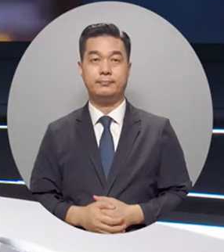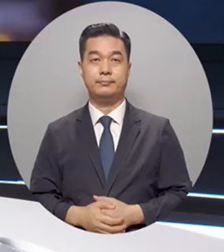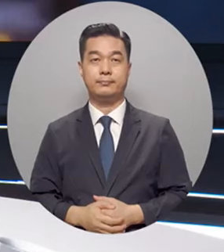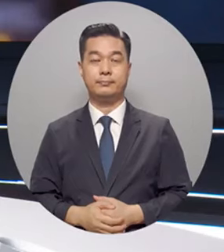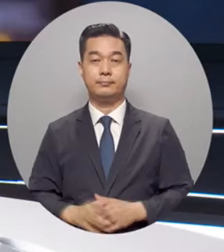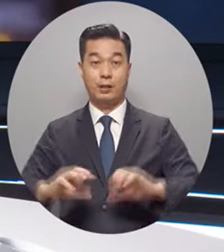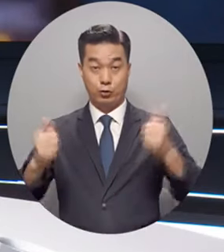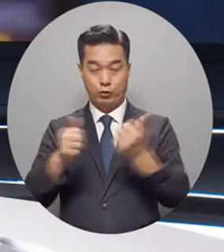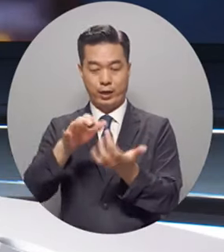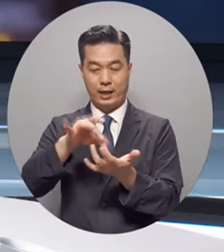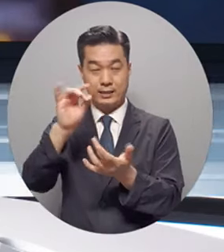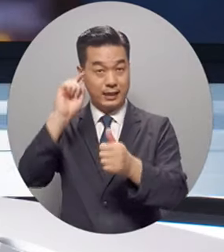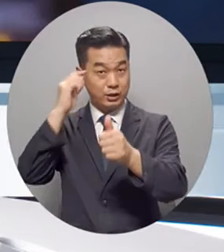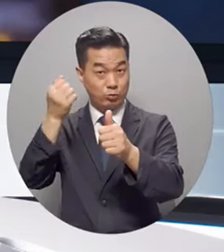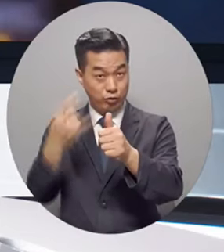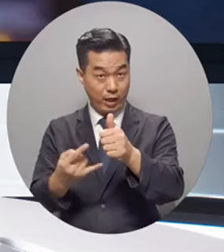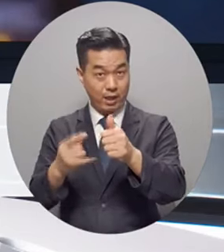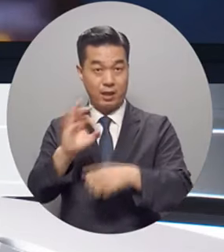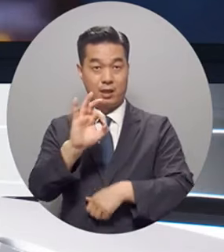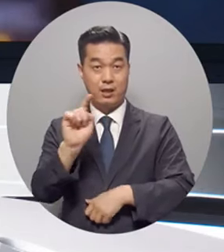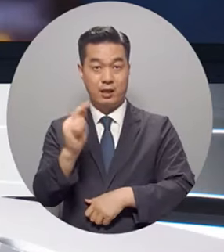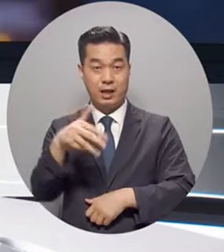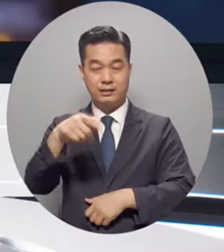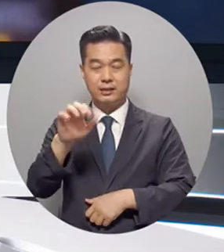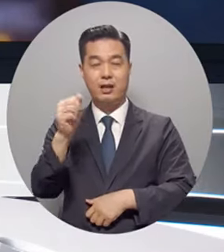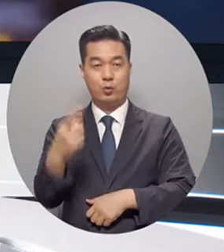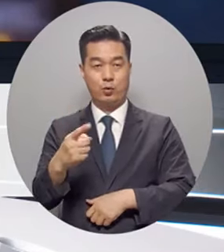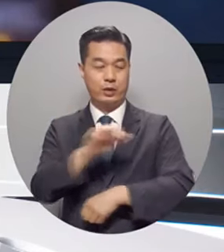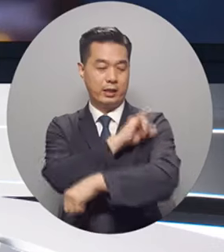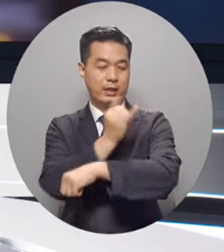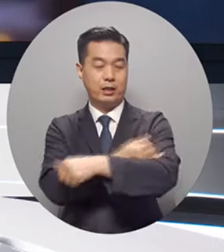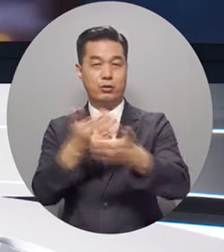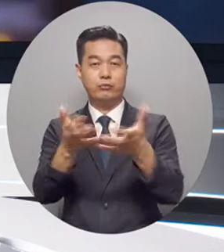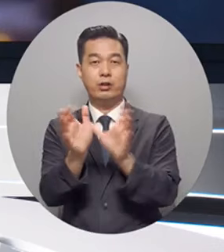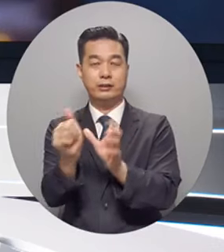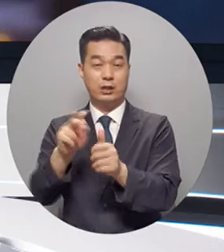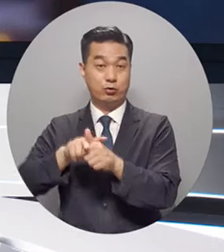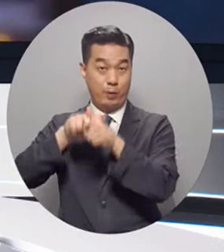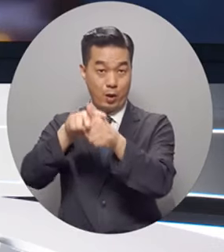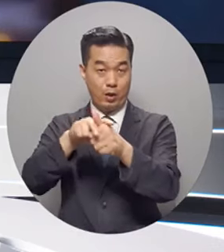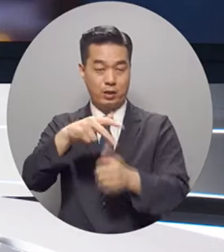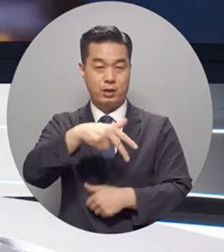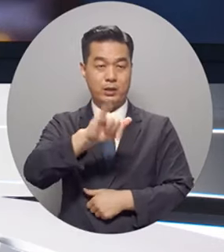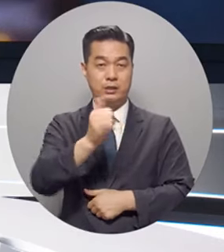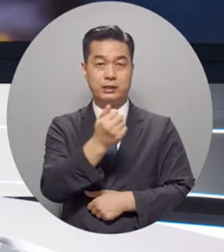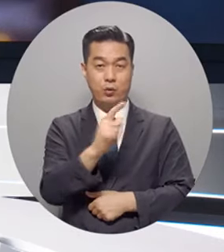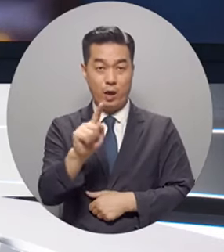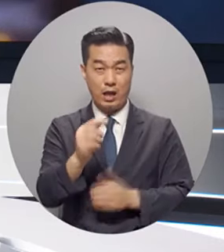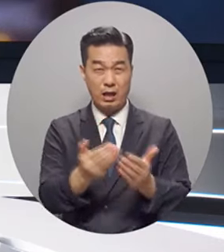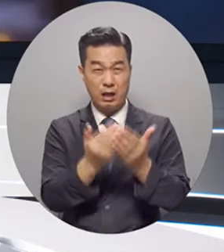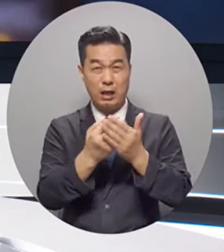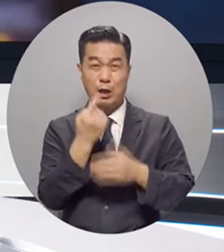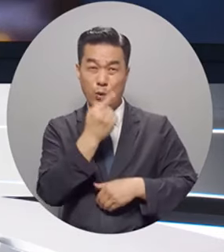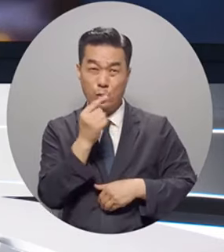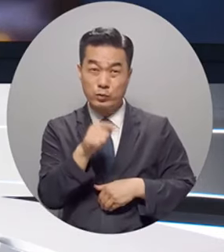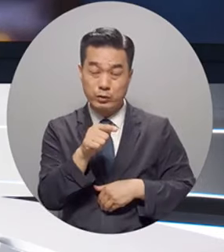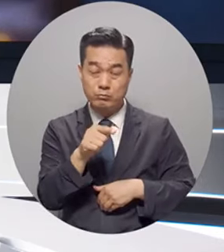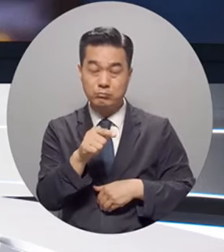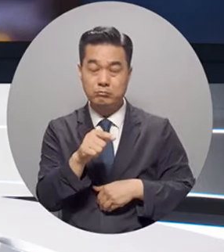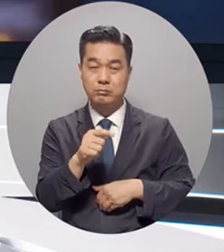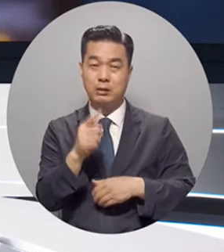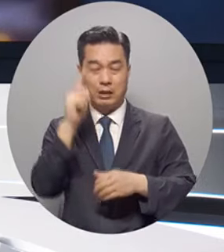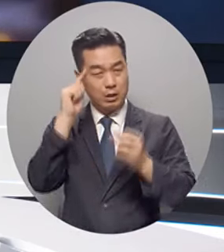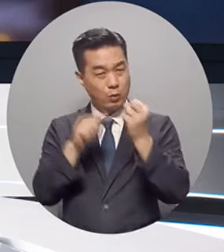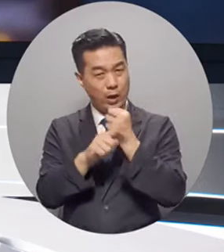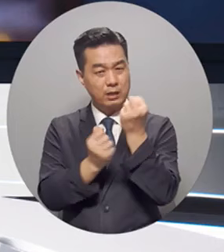국회인사 청문회를 앞둔 안창호 국가인권위원장 후보자가 진화론에 대해선 현대 과학에 충분한 설명이 없는